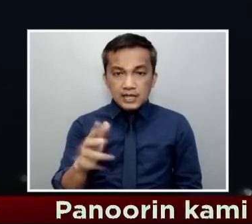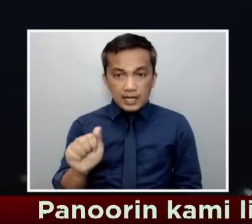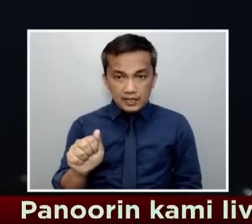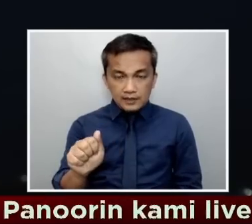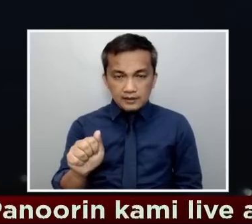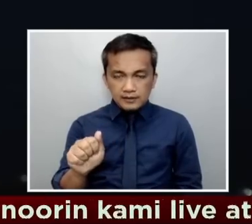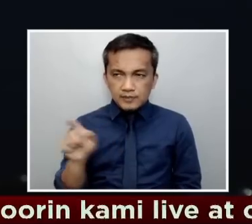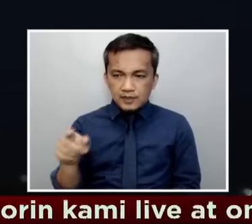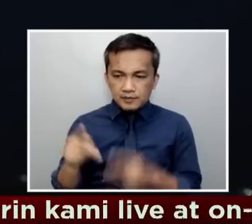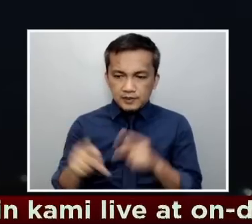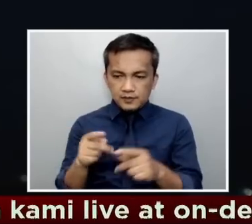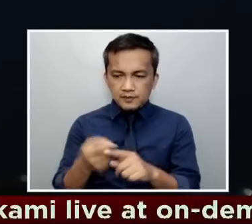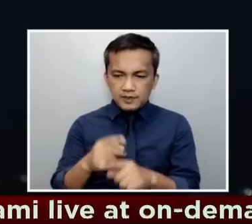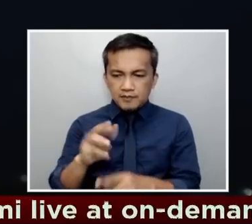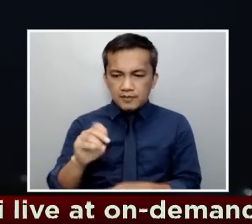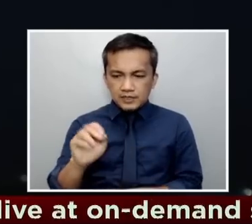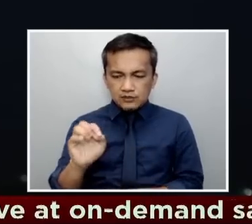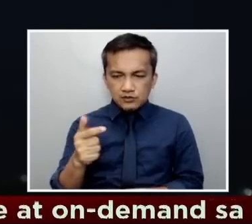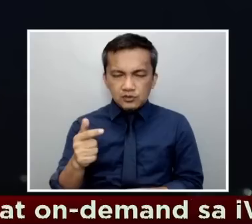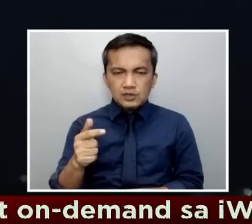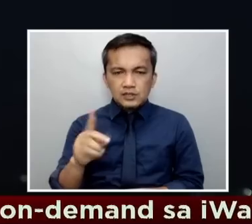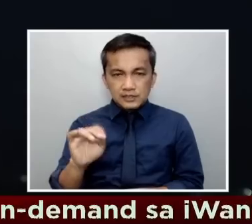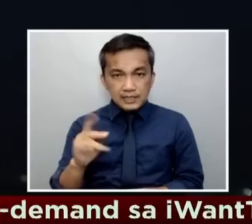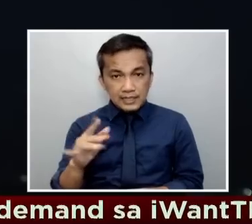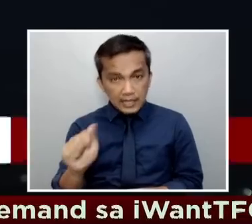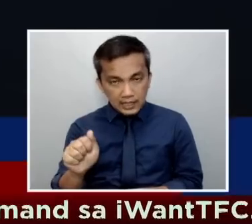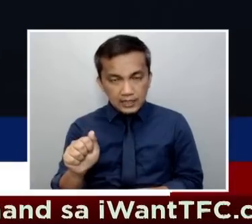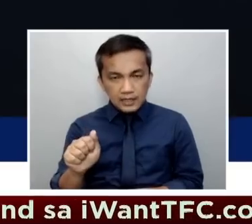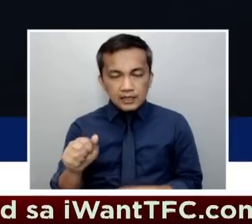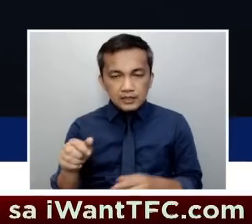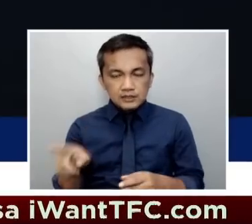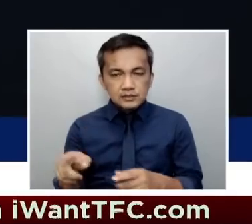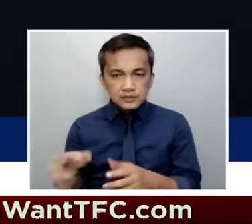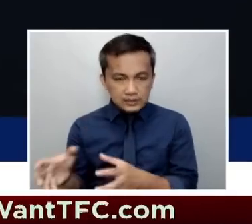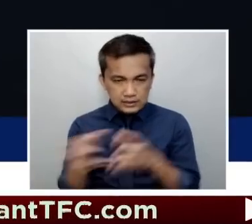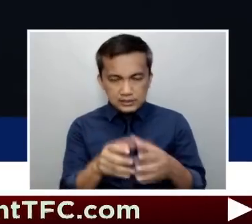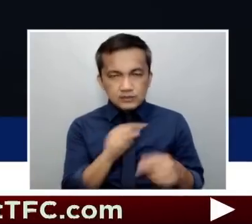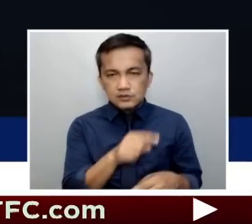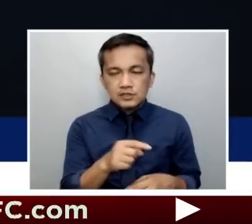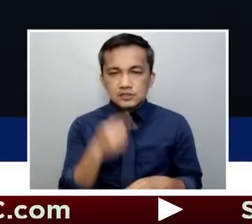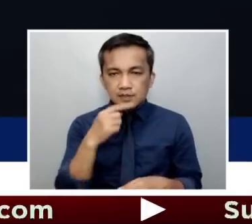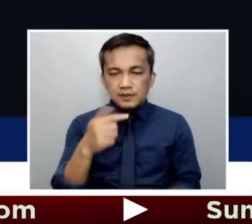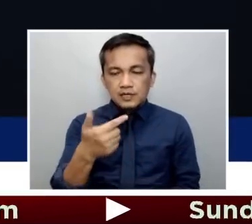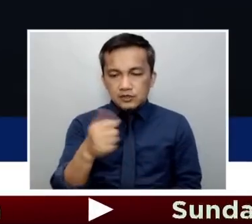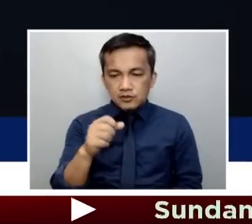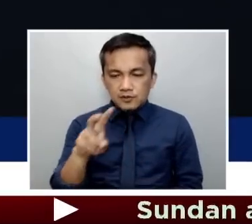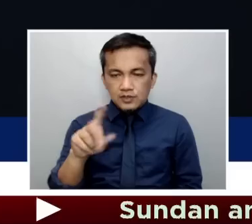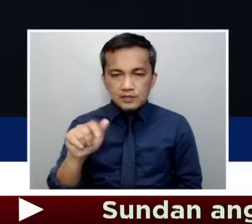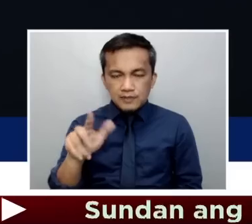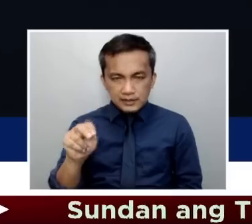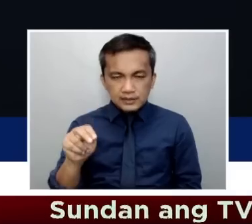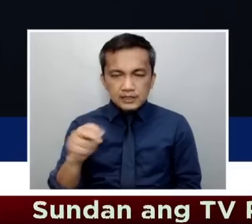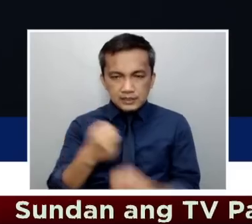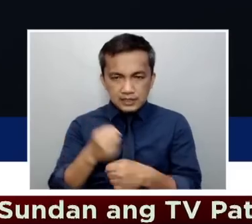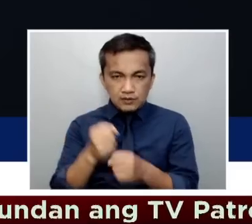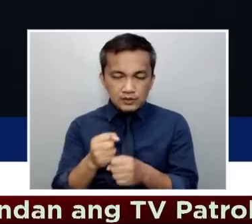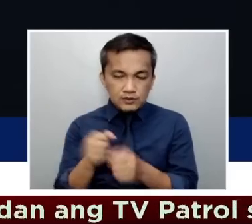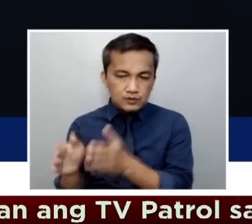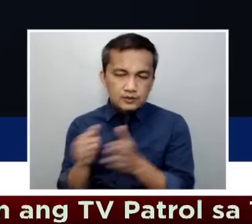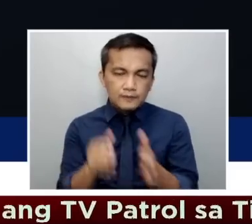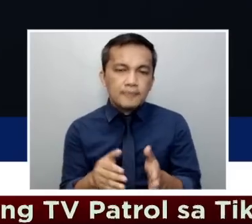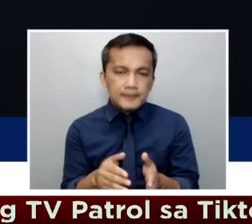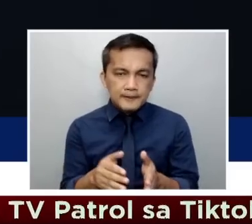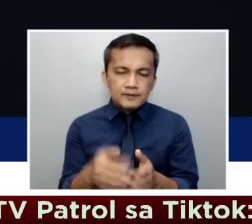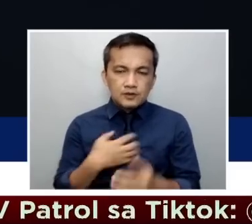Matnog, Daraga Albay na inilikas doon. Ayon kay Albay Governor Lagman, ay gagawa nila ng paraan ang